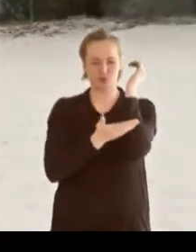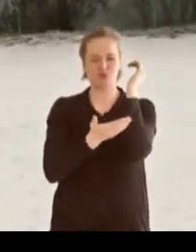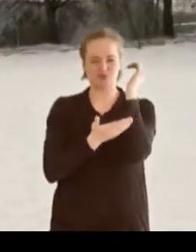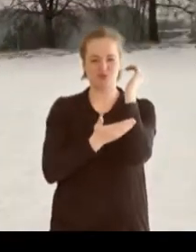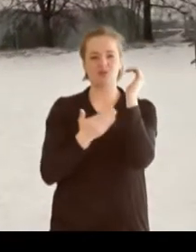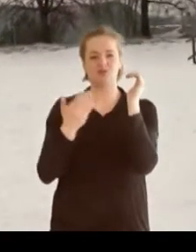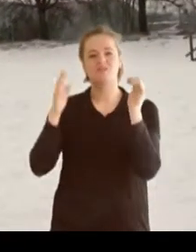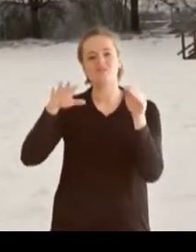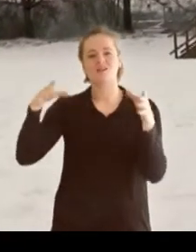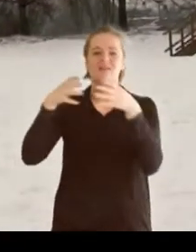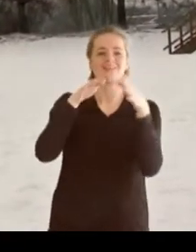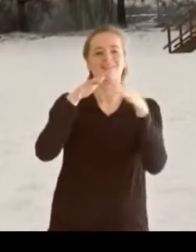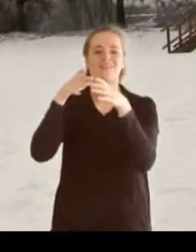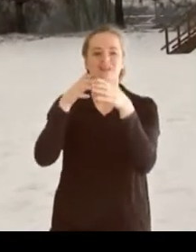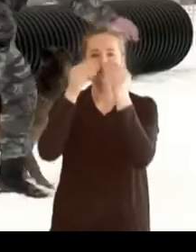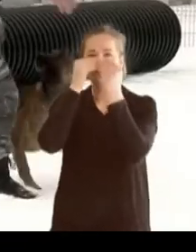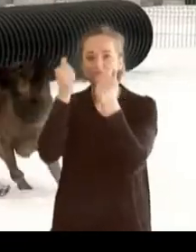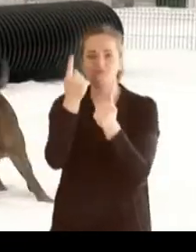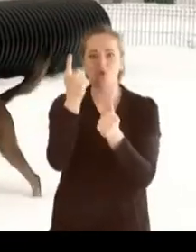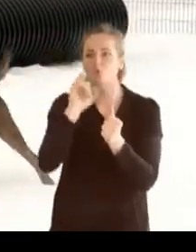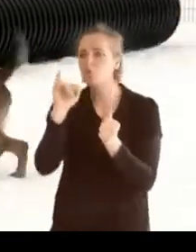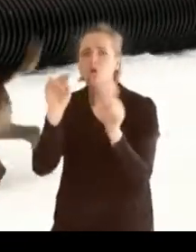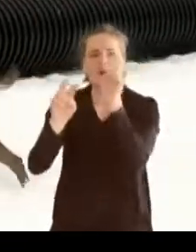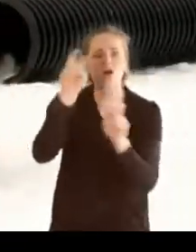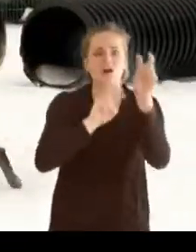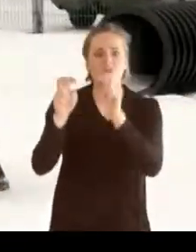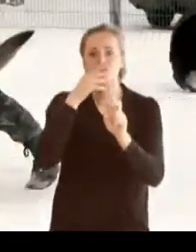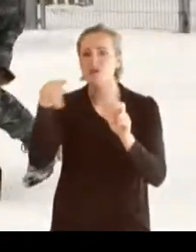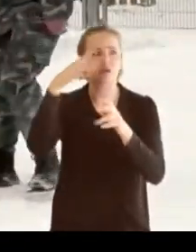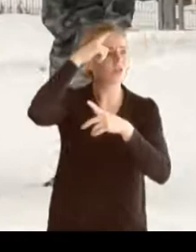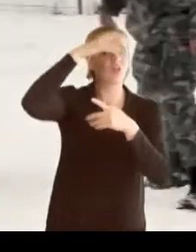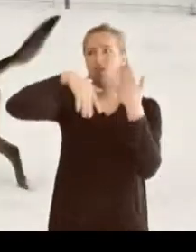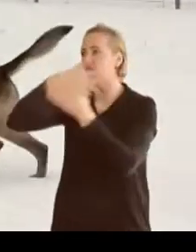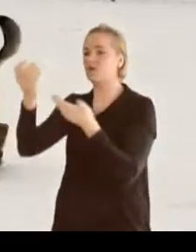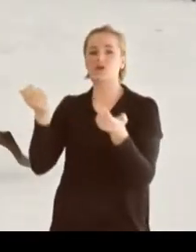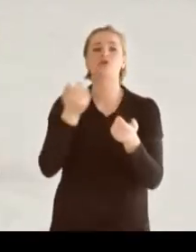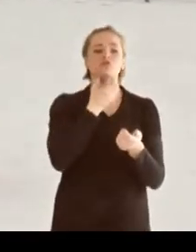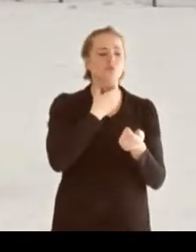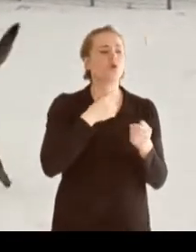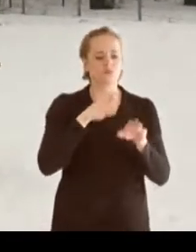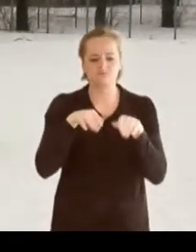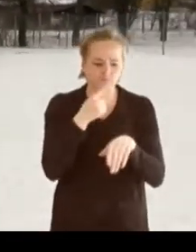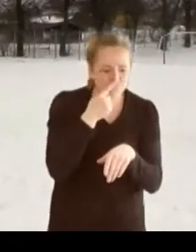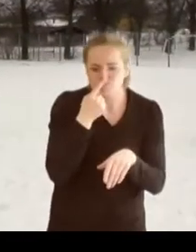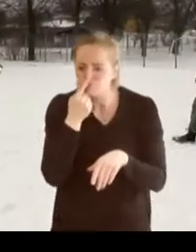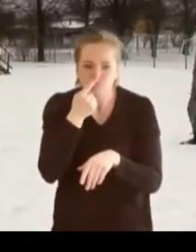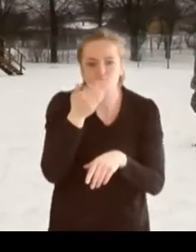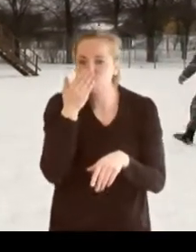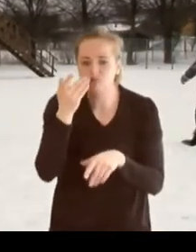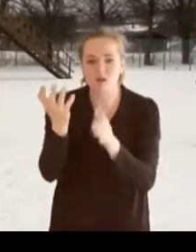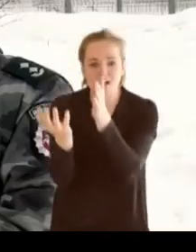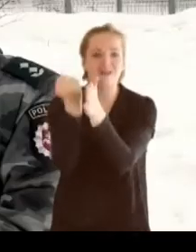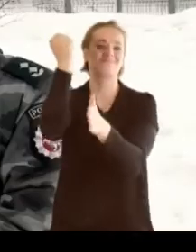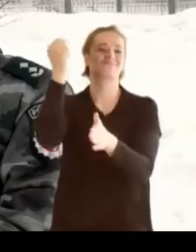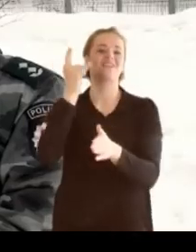išvažiuoja policijos pareigūnas su šunimi būtent ieškoti vaikų ar suaugusių žmonių pasiklydusių